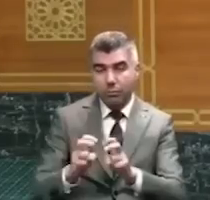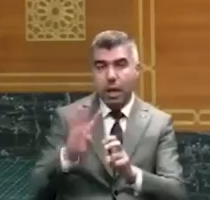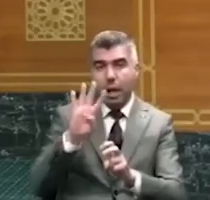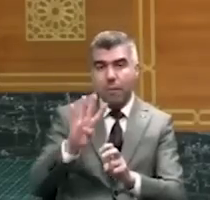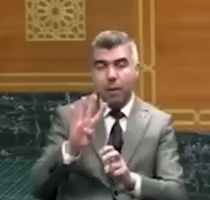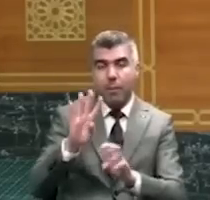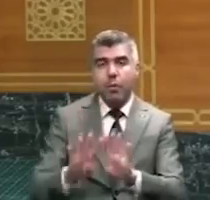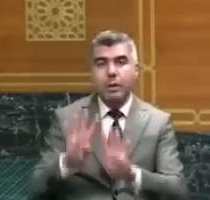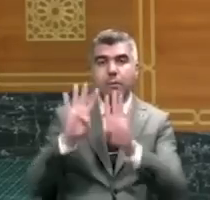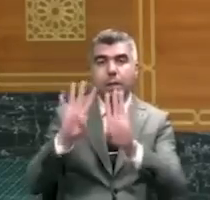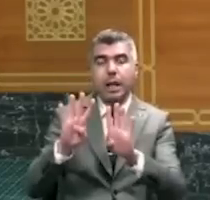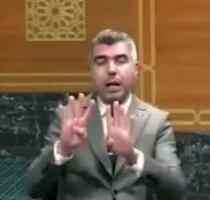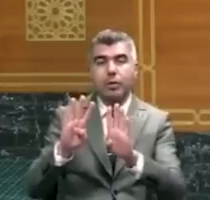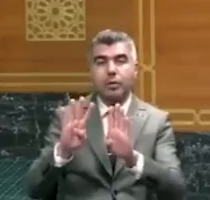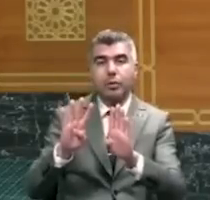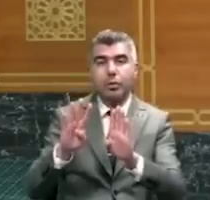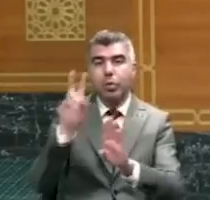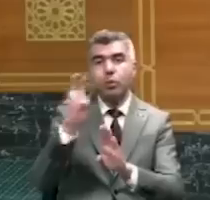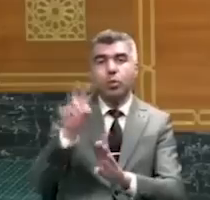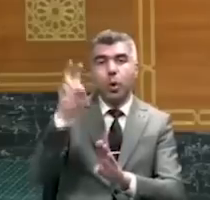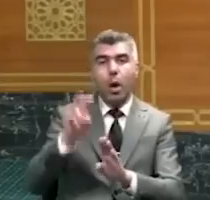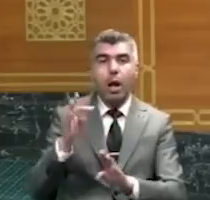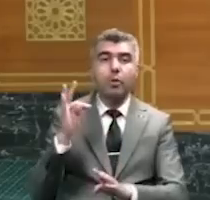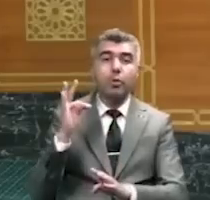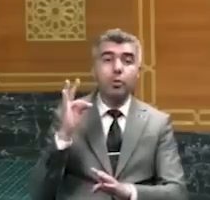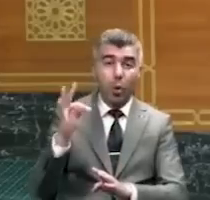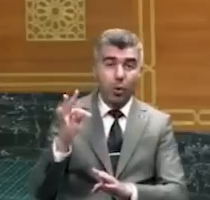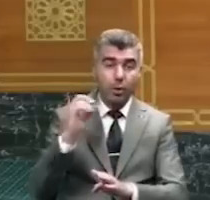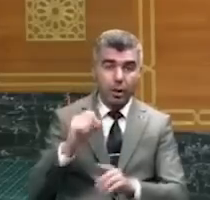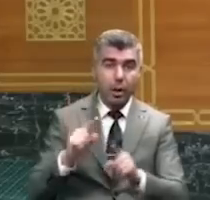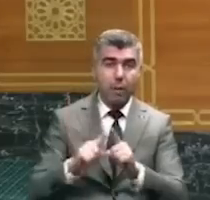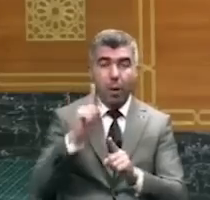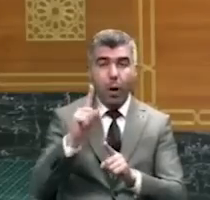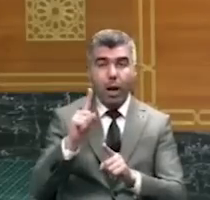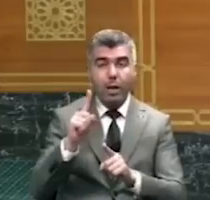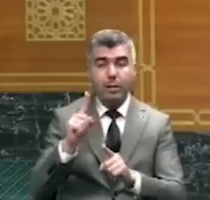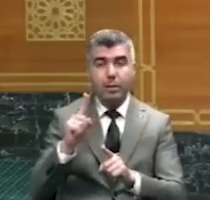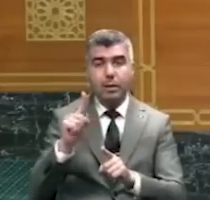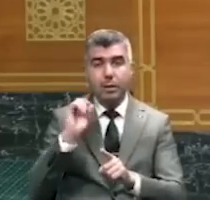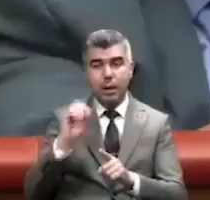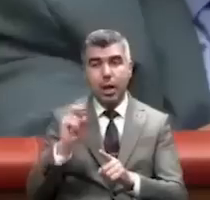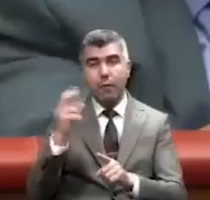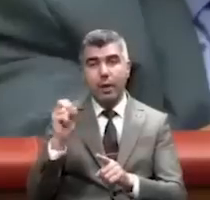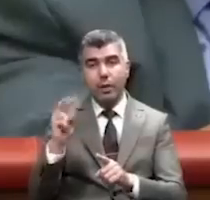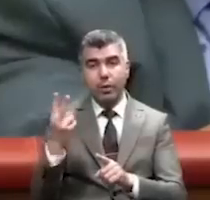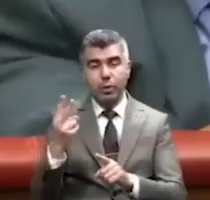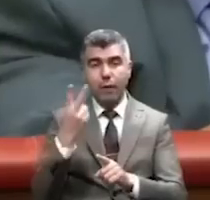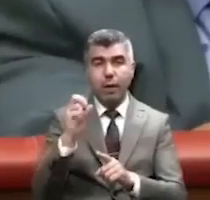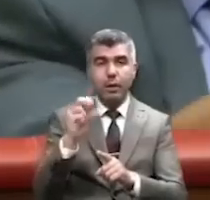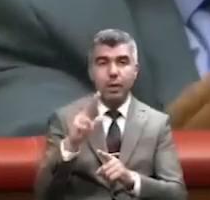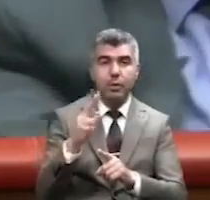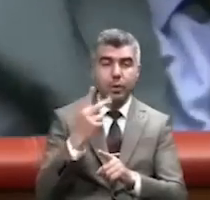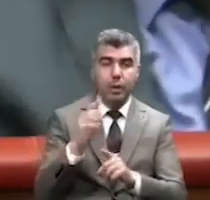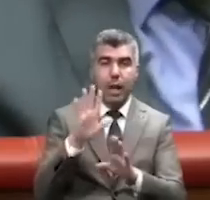418 دولار اي بمعدل من فاتح النار حتى نهايه ابريل اللي هو 615